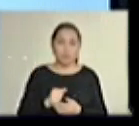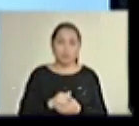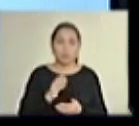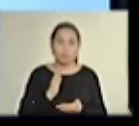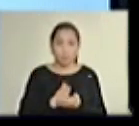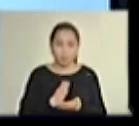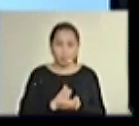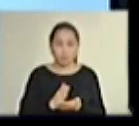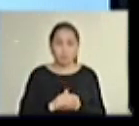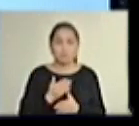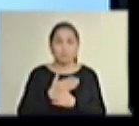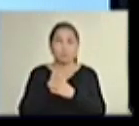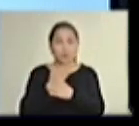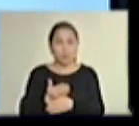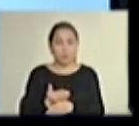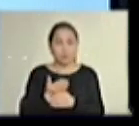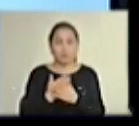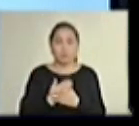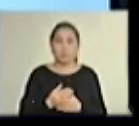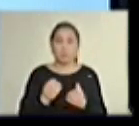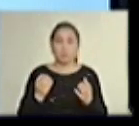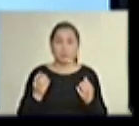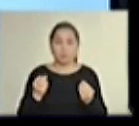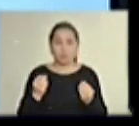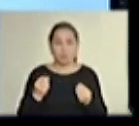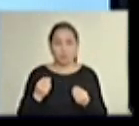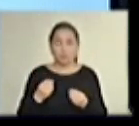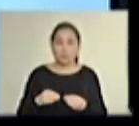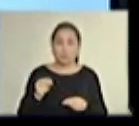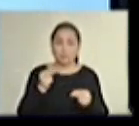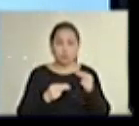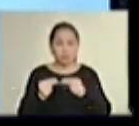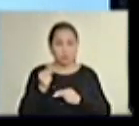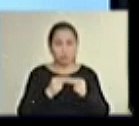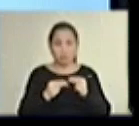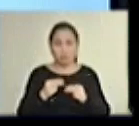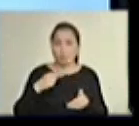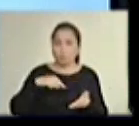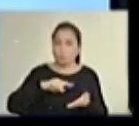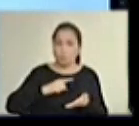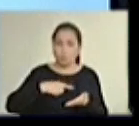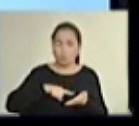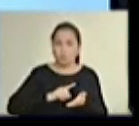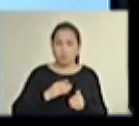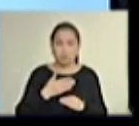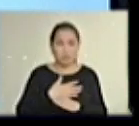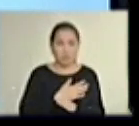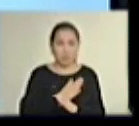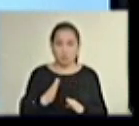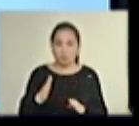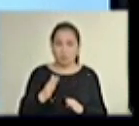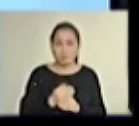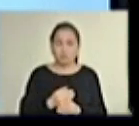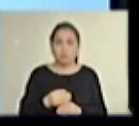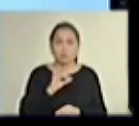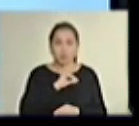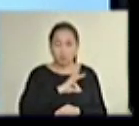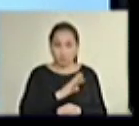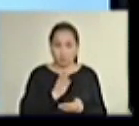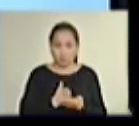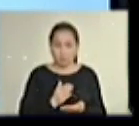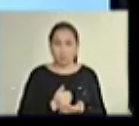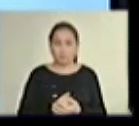Ya'ni u yordamida biron bir naqsh chizish yoki o'yish yoki ajratish vazifalari bajarilar